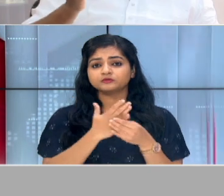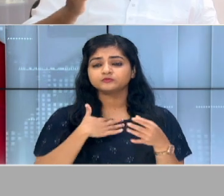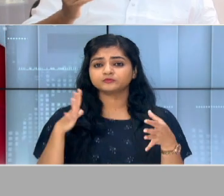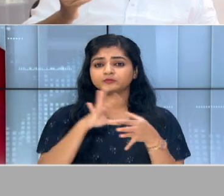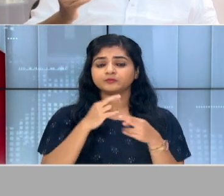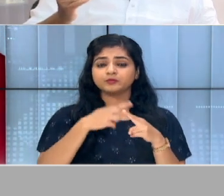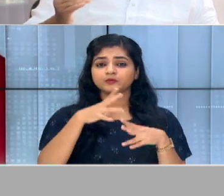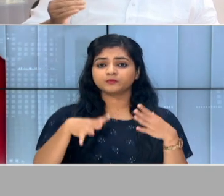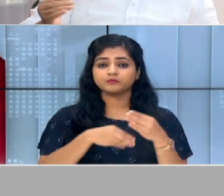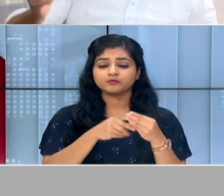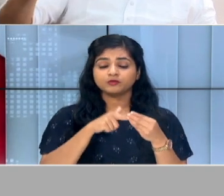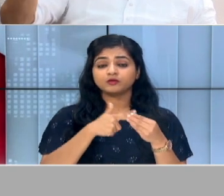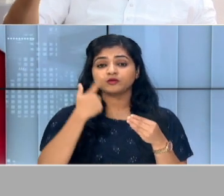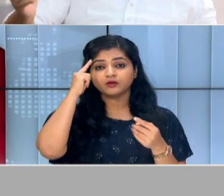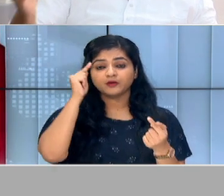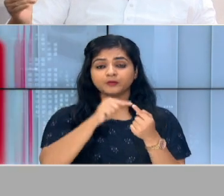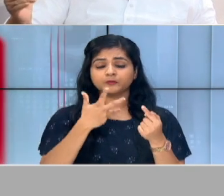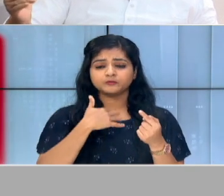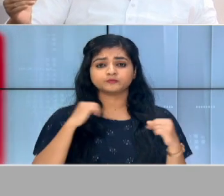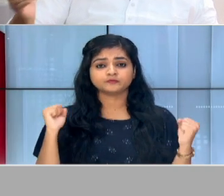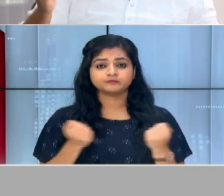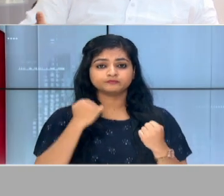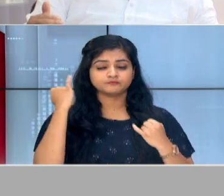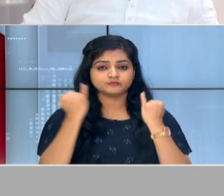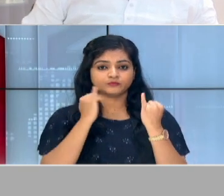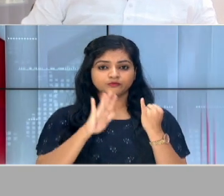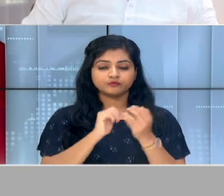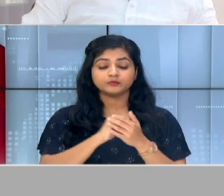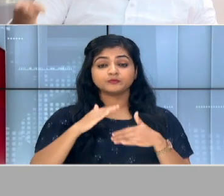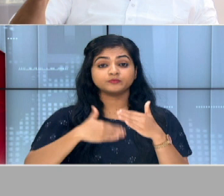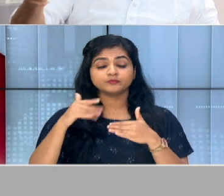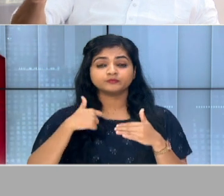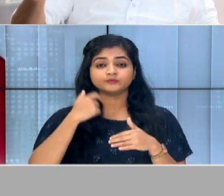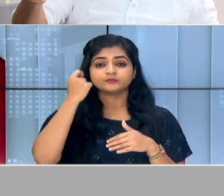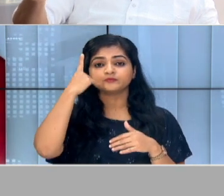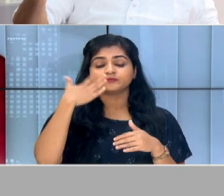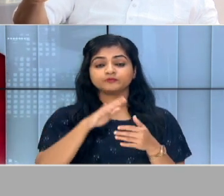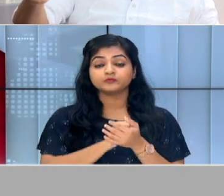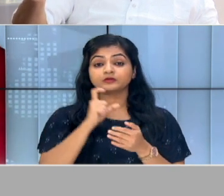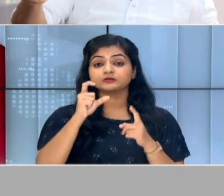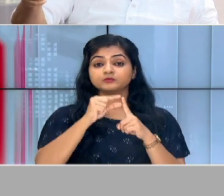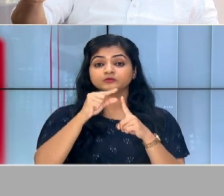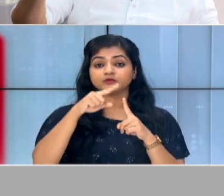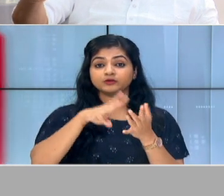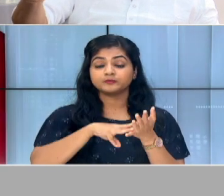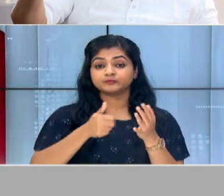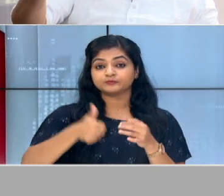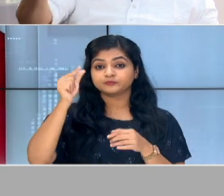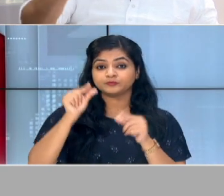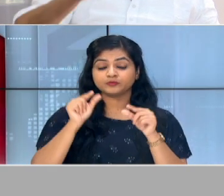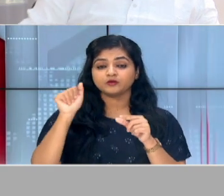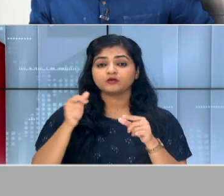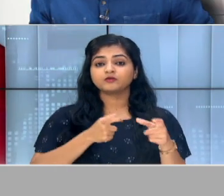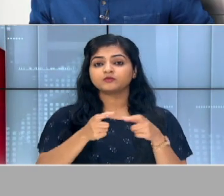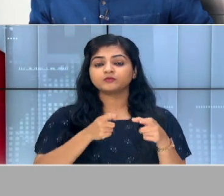പിറകിൽ എന്ത് എന്ന് അറിയാൻ ഞാൻ ഒരുപാട് ശ്രമിച്ചു. പിന്നീടാണ് മനസ്സിലാവുന്നത് അവരവിടുത്തെ സി പി എം നേതാക്കന്മാരുടെ കൈകളിലെ